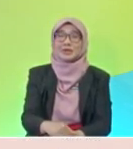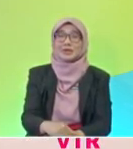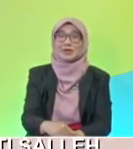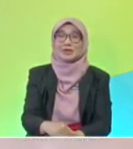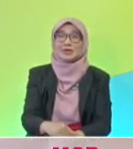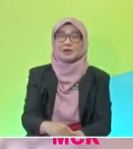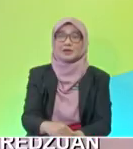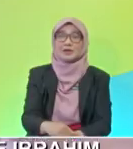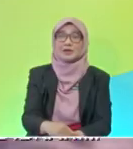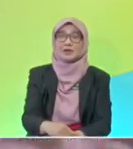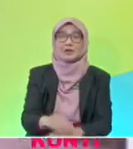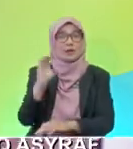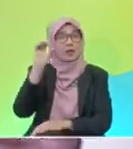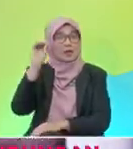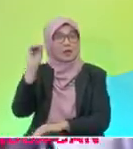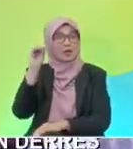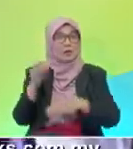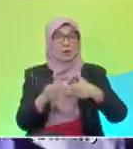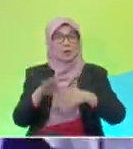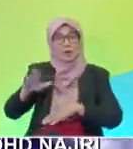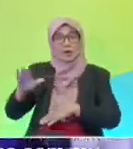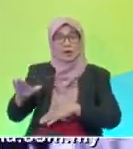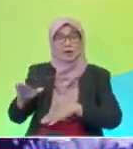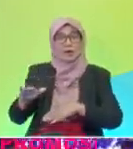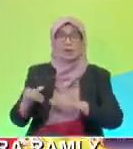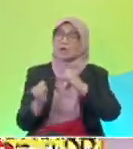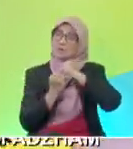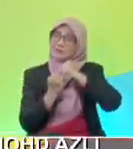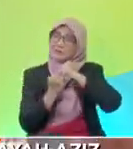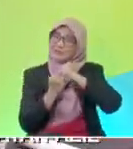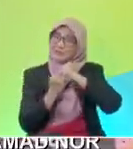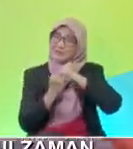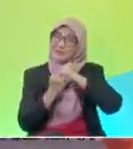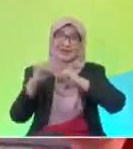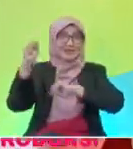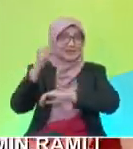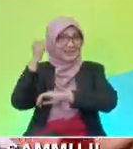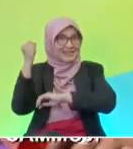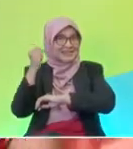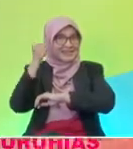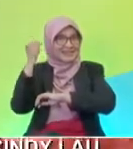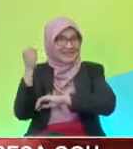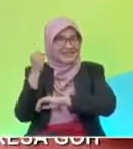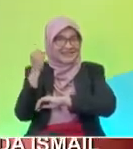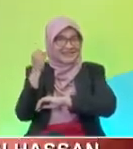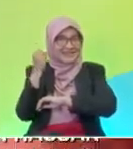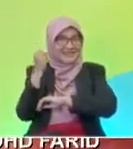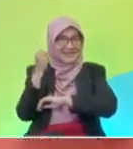Kat adik berjimat cermat sentiasa